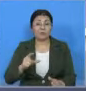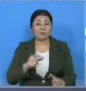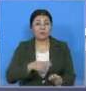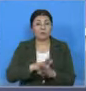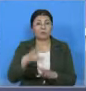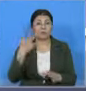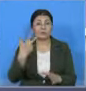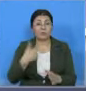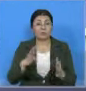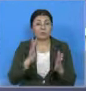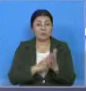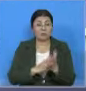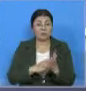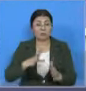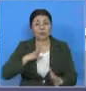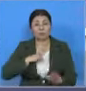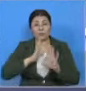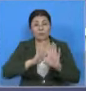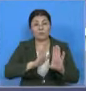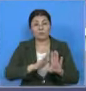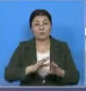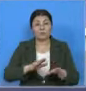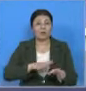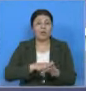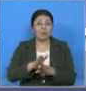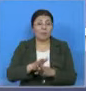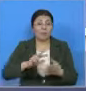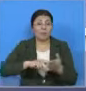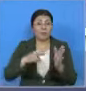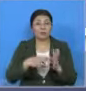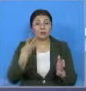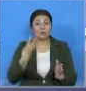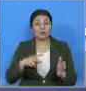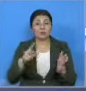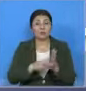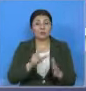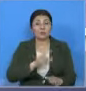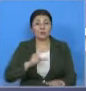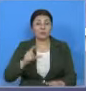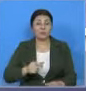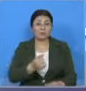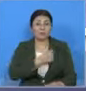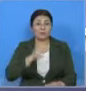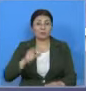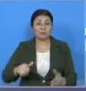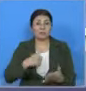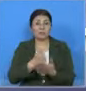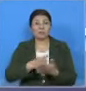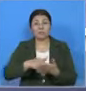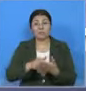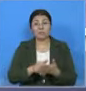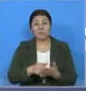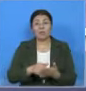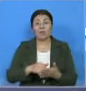лишь 39 темирцев. Планы по осеннему призыву также составляют 48 человек. Военные выделили основные причины отказа